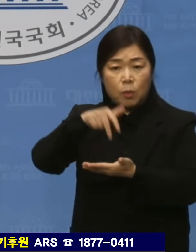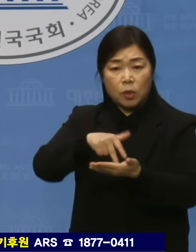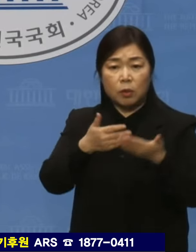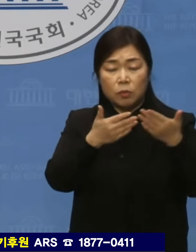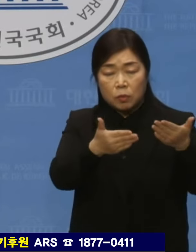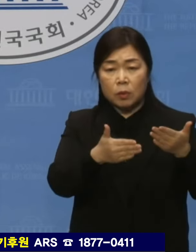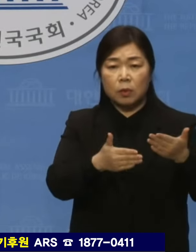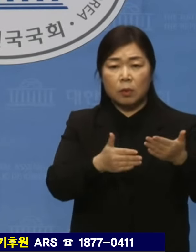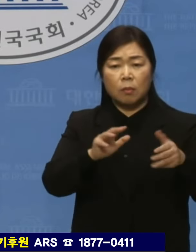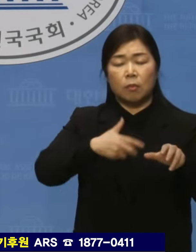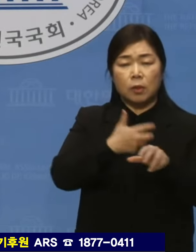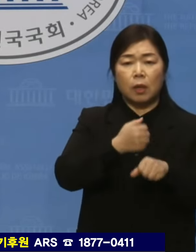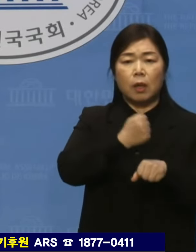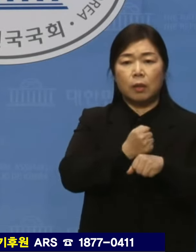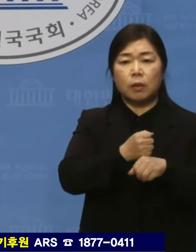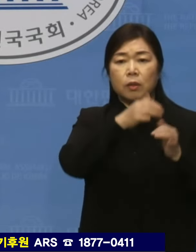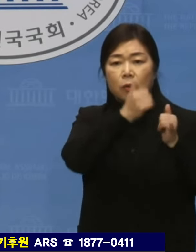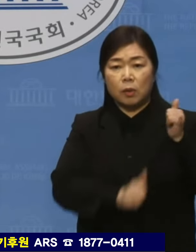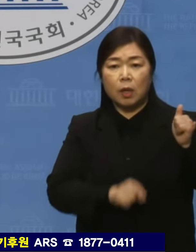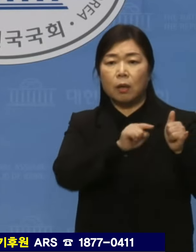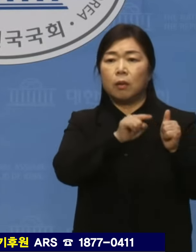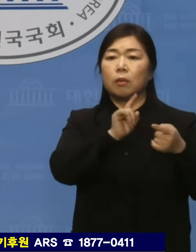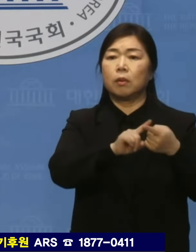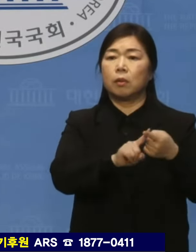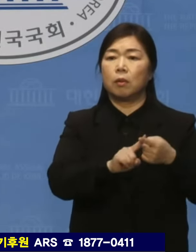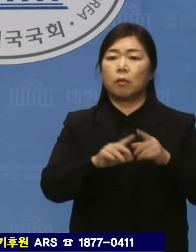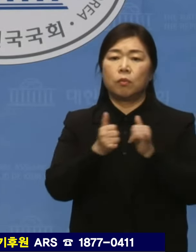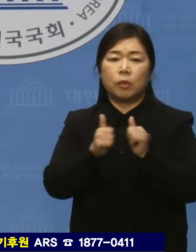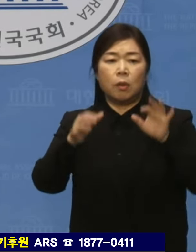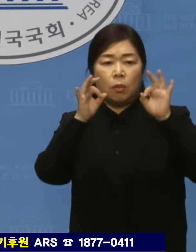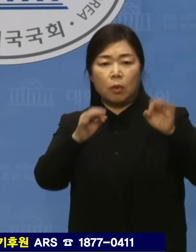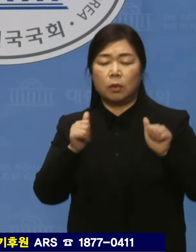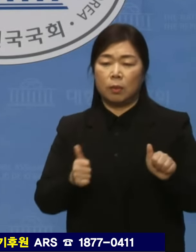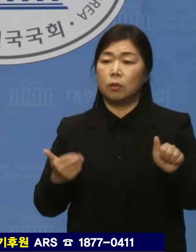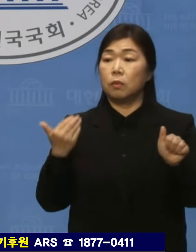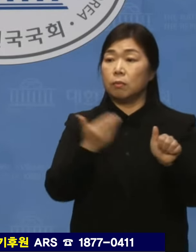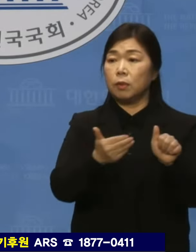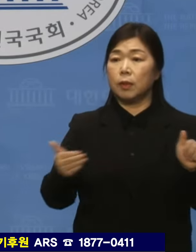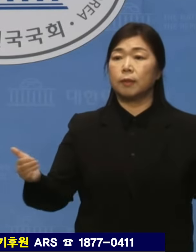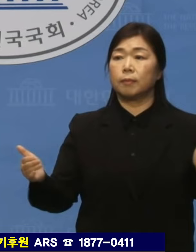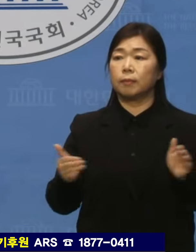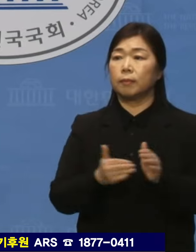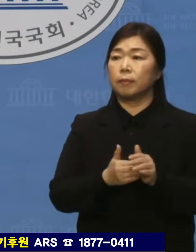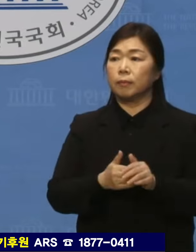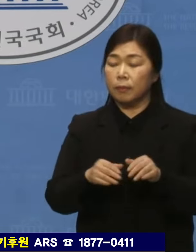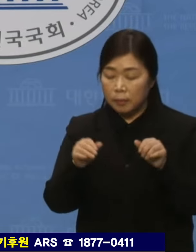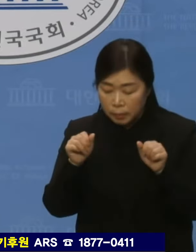역사 쿠데타를 국민께서는 단호히 심판하실 것입니다. 이상입니다.